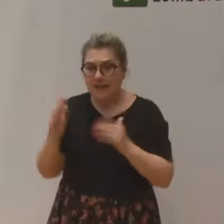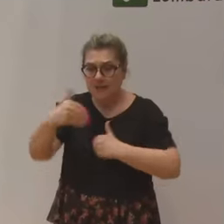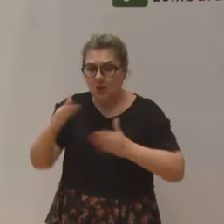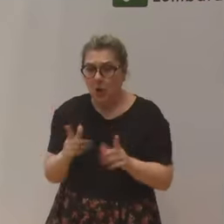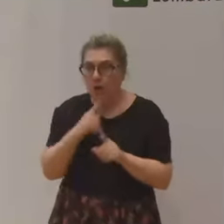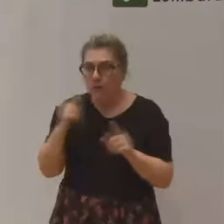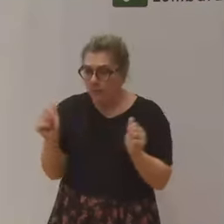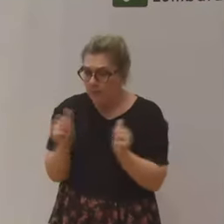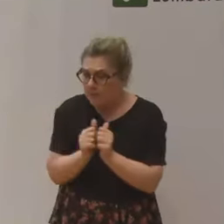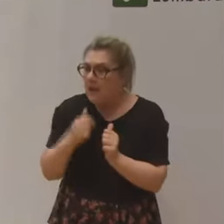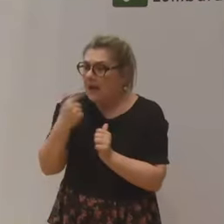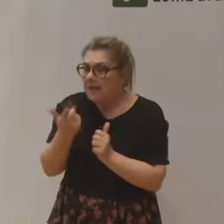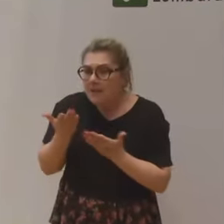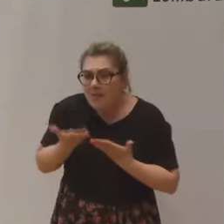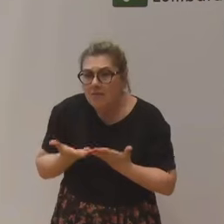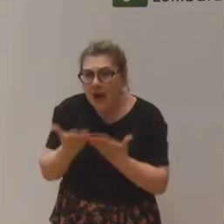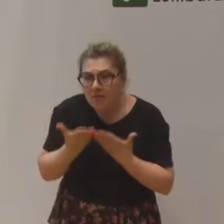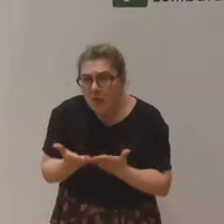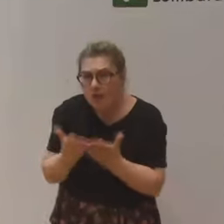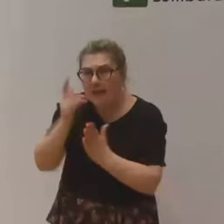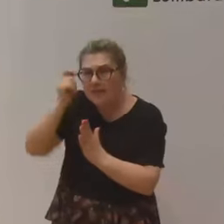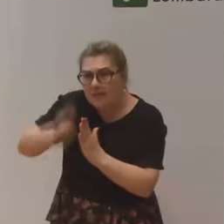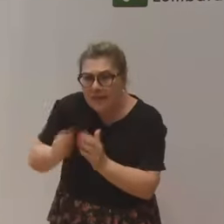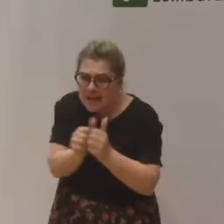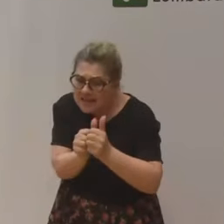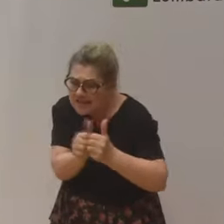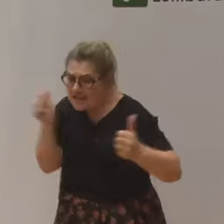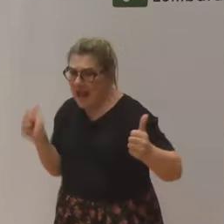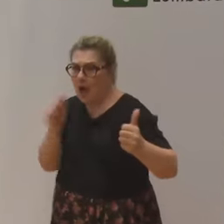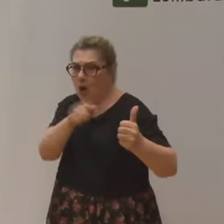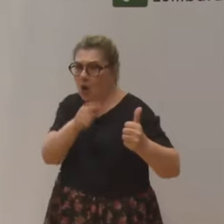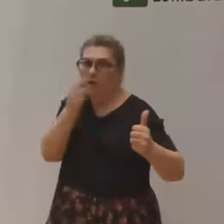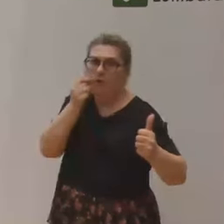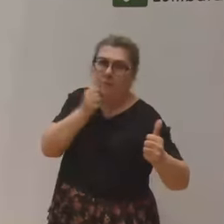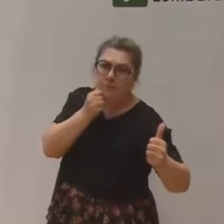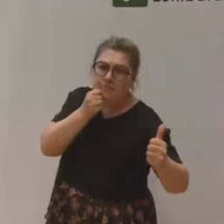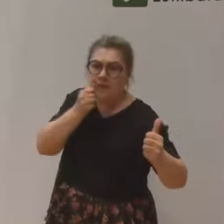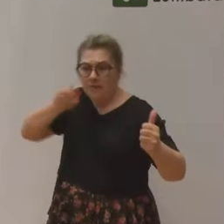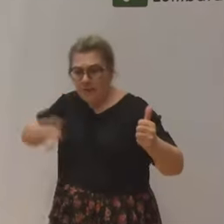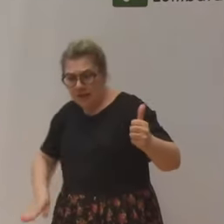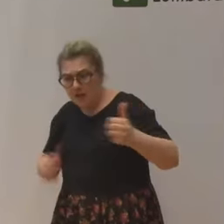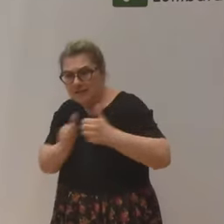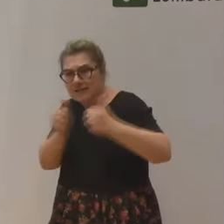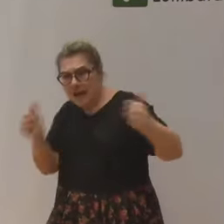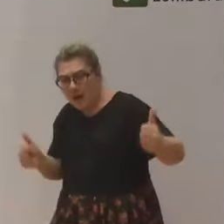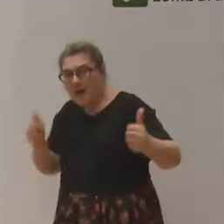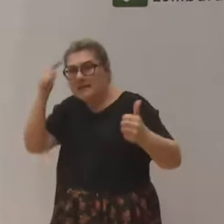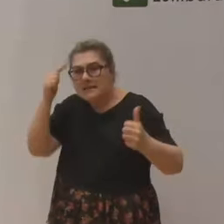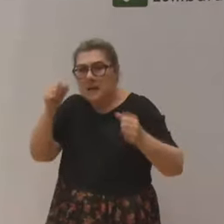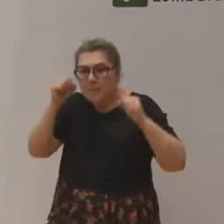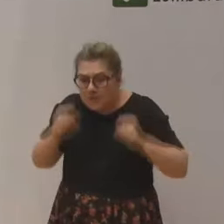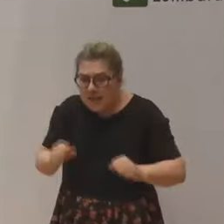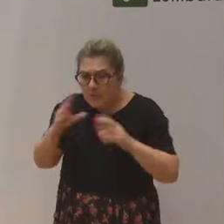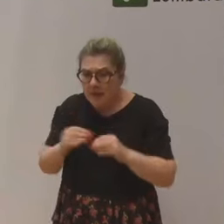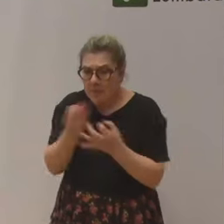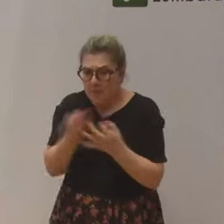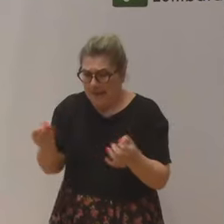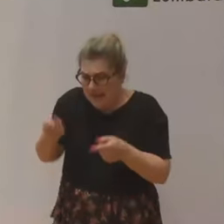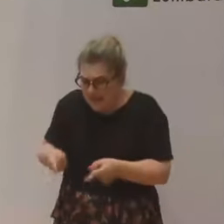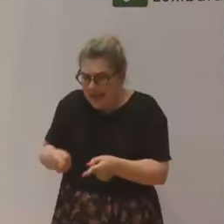favorire, avviare il distacco del figlio dalle famiglie, più riusciamo questa cosa